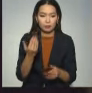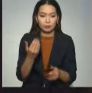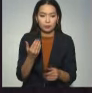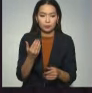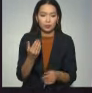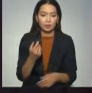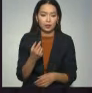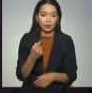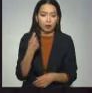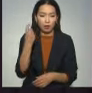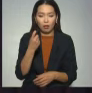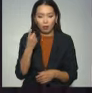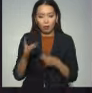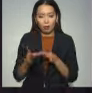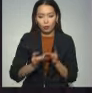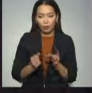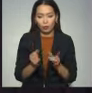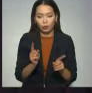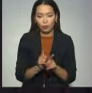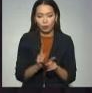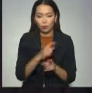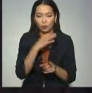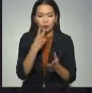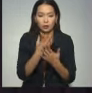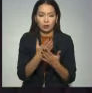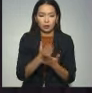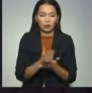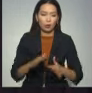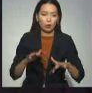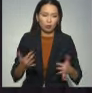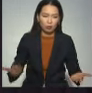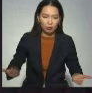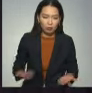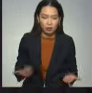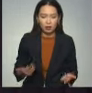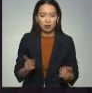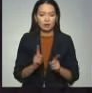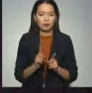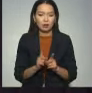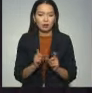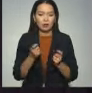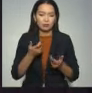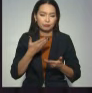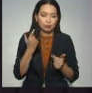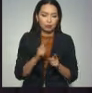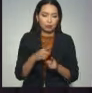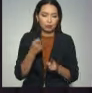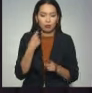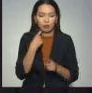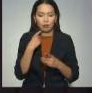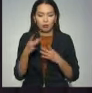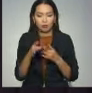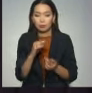Бөтелкемен дос болған көп әйел осы сылтауды айтады. Өмір шаршатты деп, қалай шырмауға түскенін байқамай қалады.